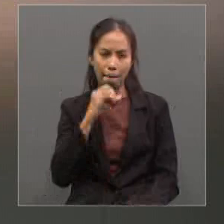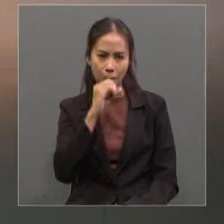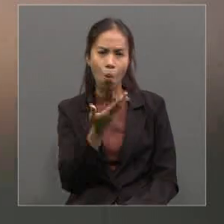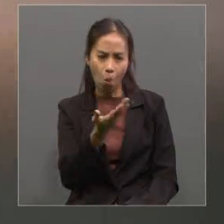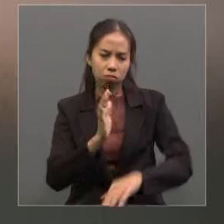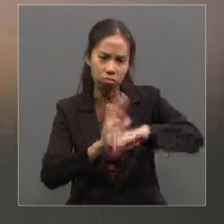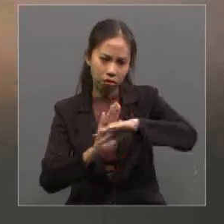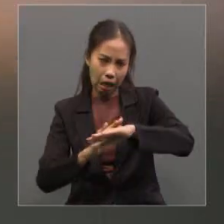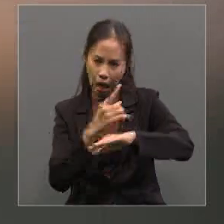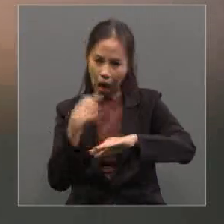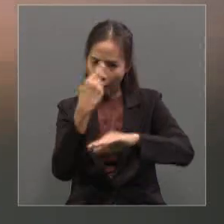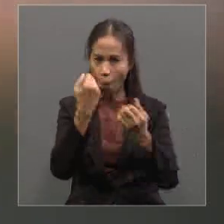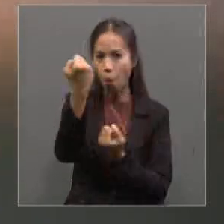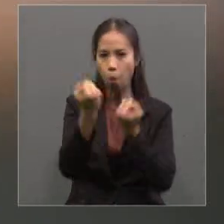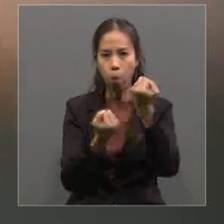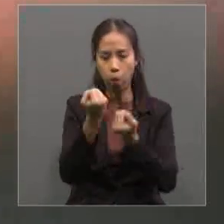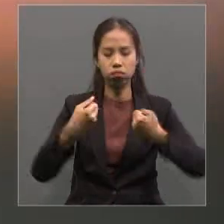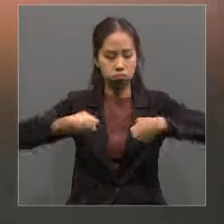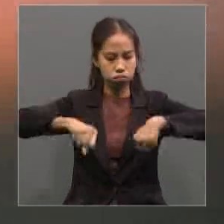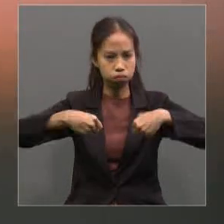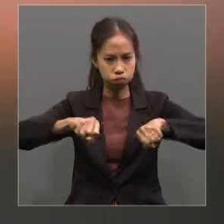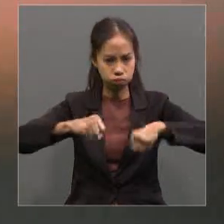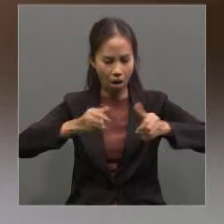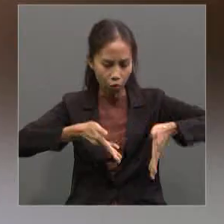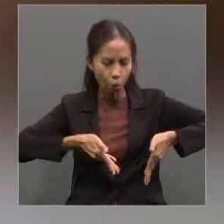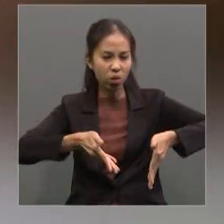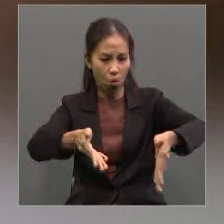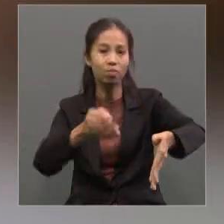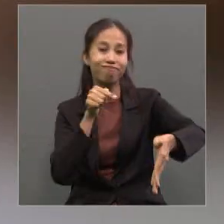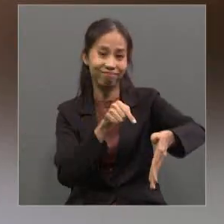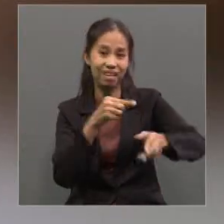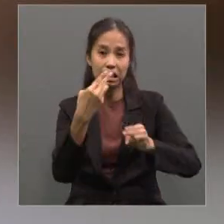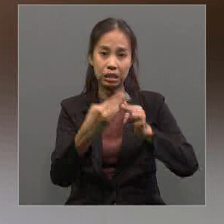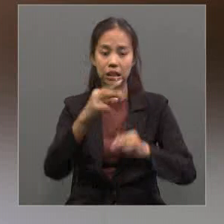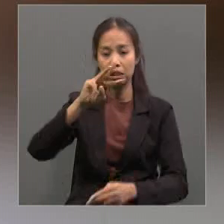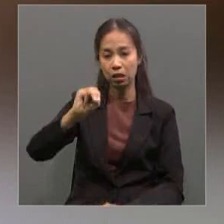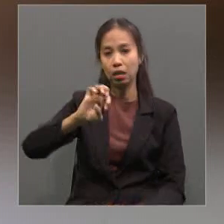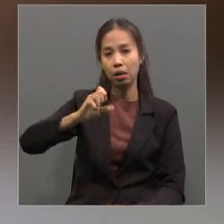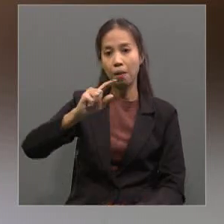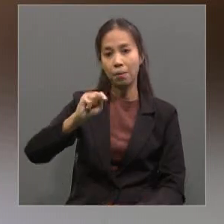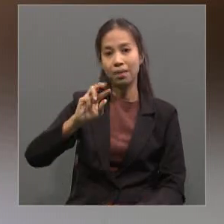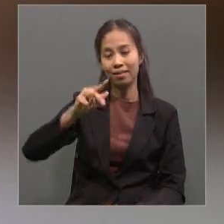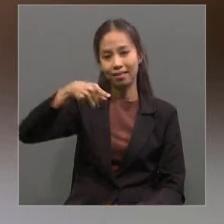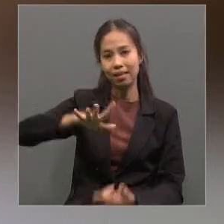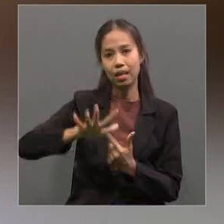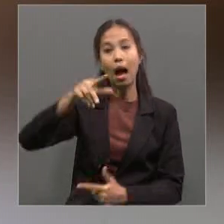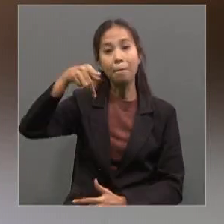เตือนภัยผู้ที่ขับขี่รถยนต์และรถจักรยานยนต์ผ่านถนนมิตรภาพหน้าโลตัสสระบุรีในเวลากลางคืน